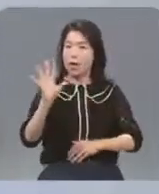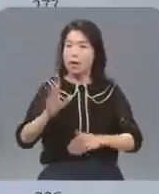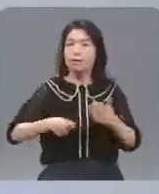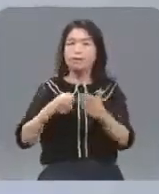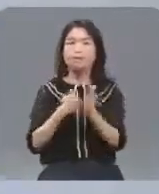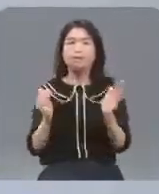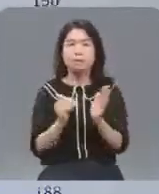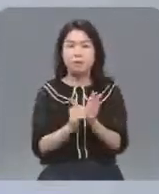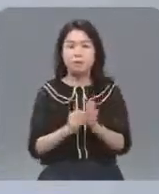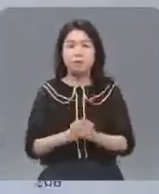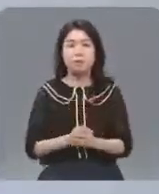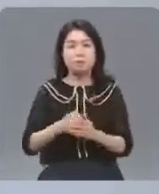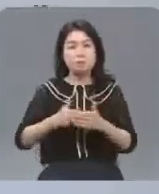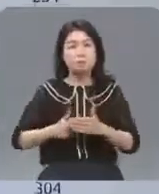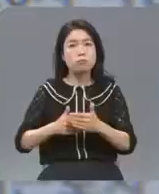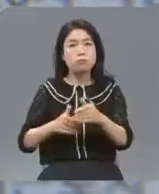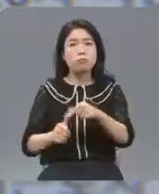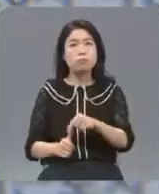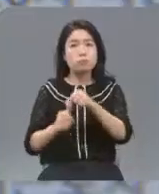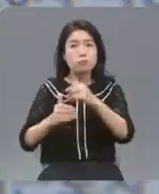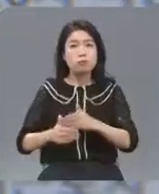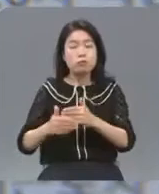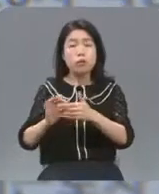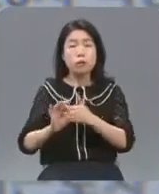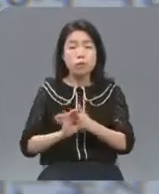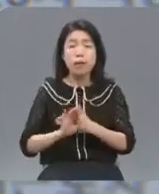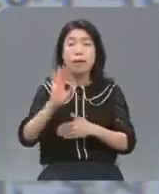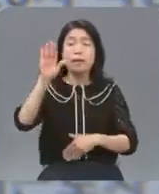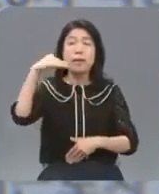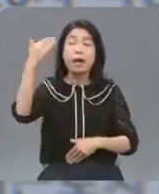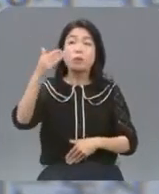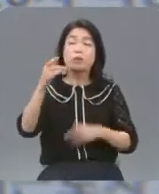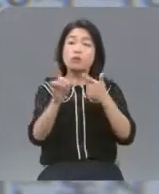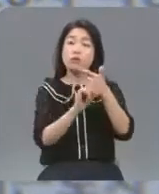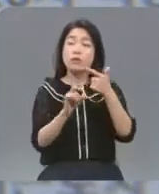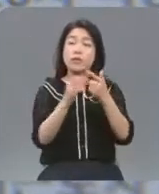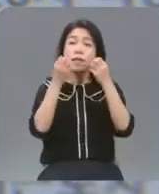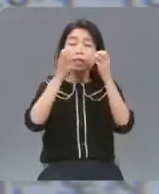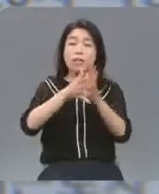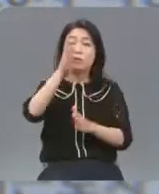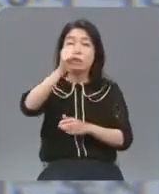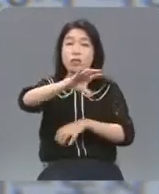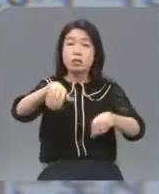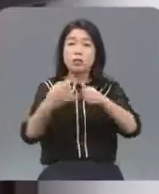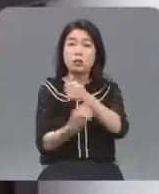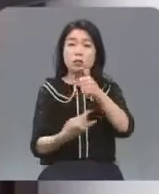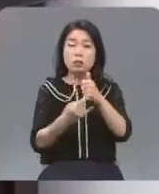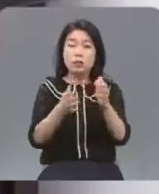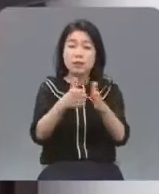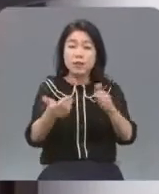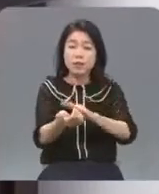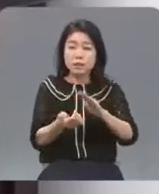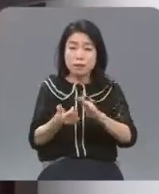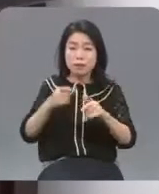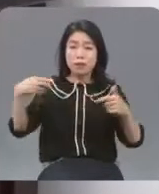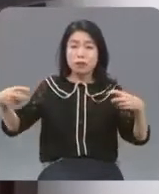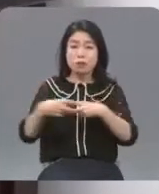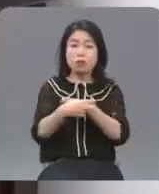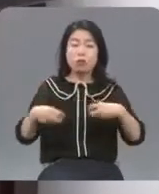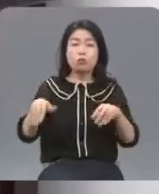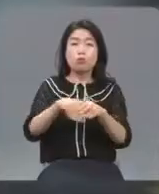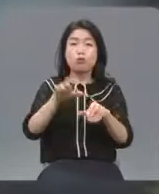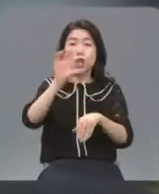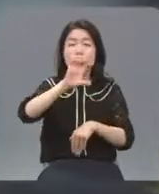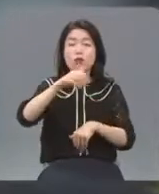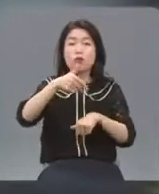겁니다 이래로 채용 절차가 추진된다면 다음달 차기 시장 인수위원회 출범 직전에 교통 문화 연수 환자 1명이